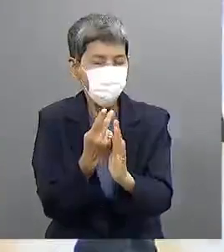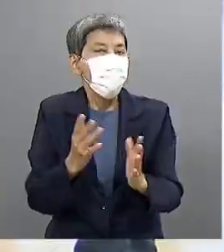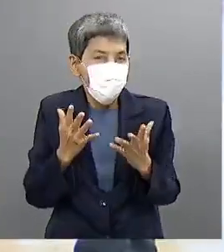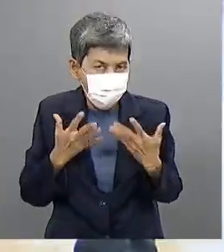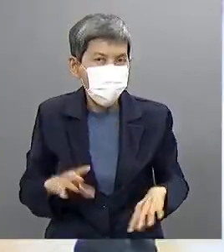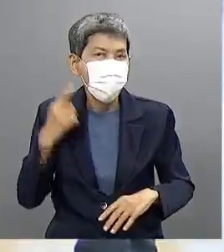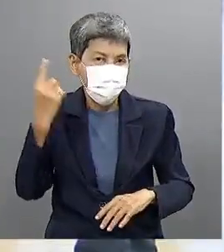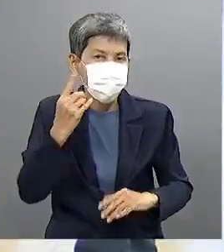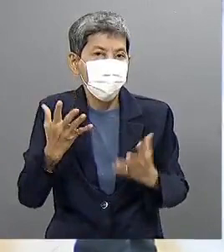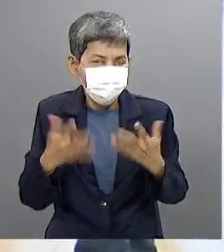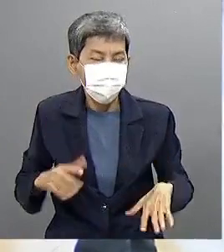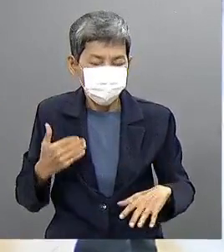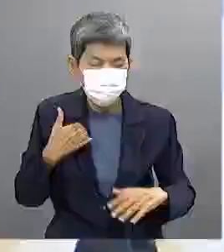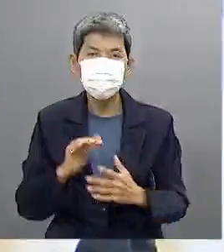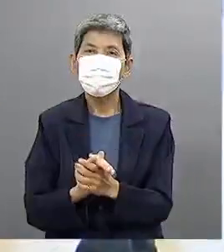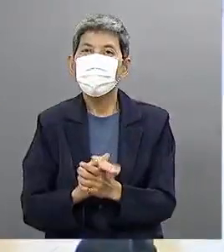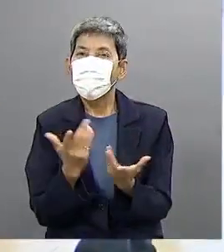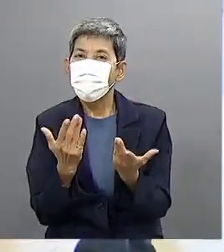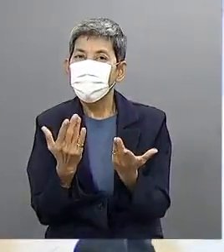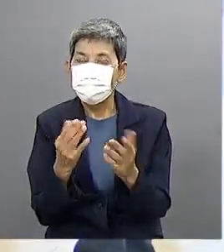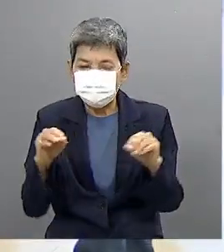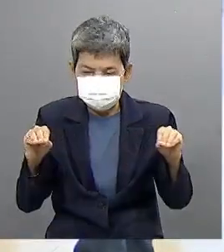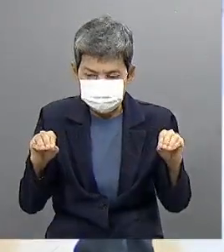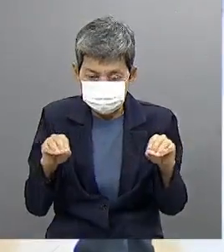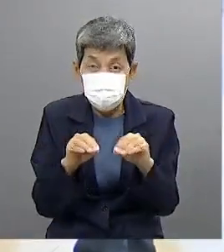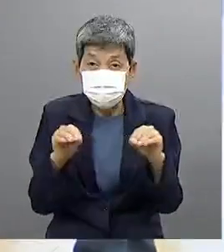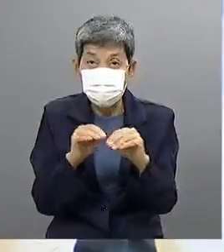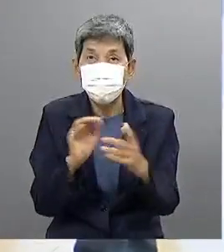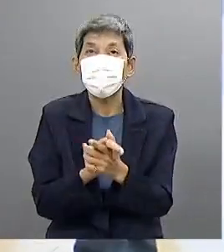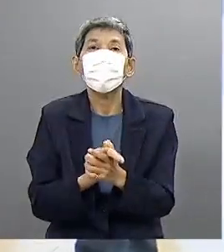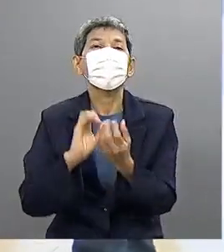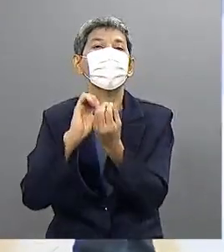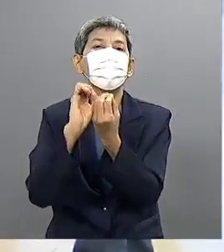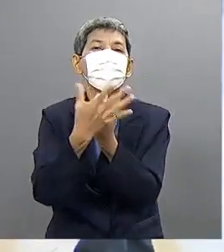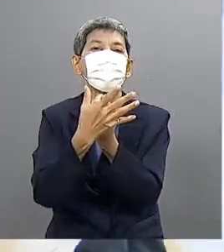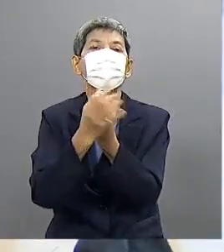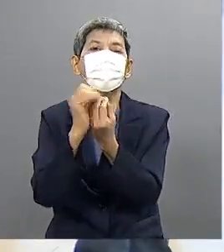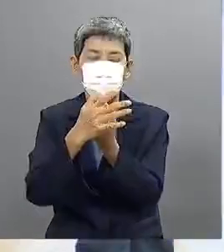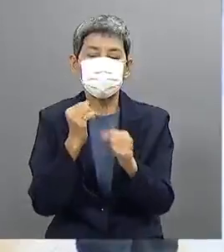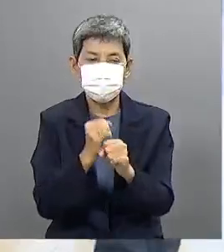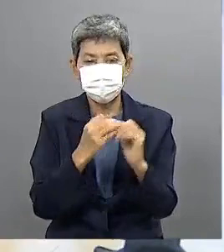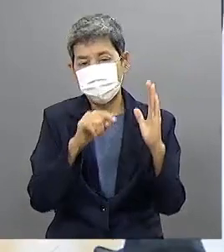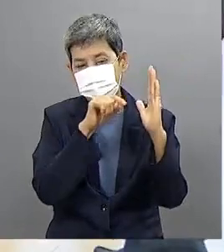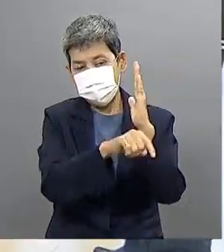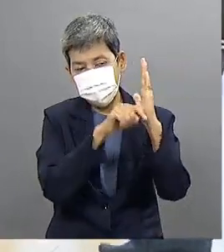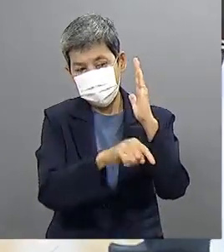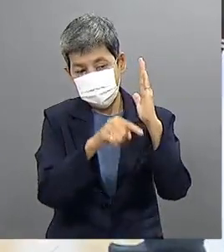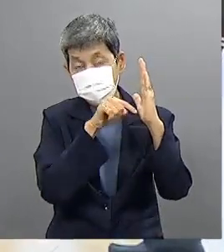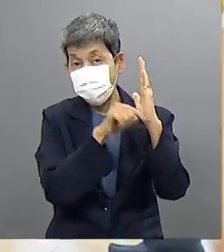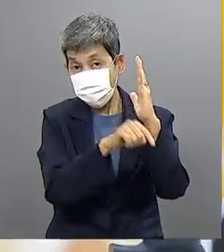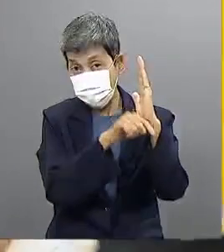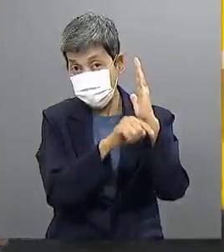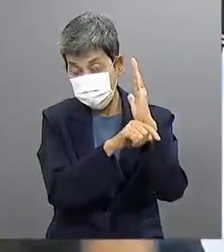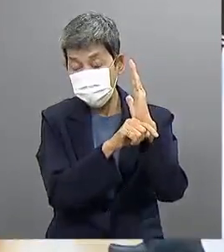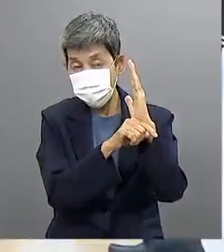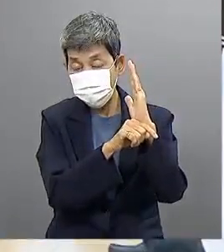เดี๋ยวสักครู่หนึ่งก็จะเข้าสู่ช่วงของฤดูผลไม้นะครับเพราะนั้นภาคตะวันออกนะครับแล้วก็ทางแถบ